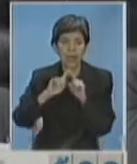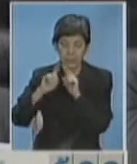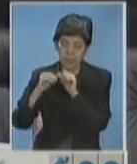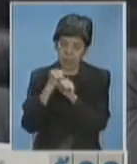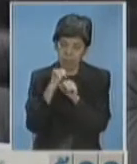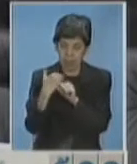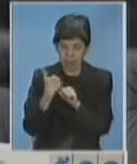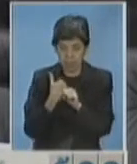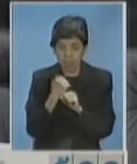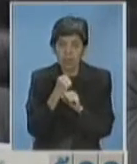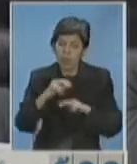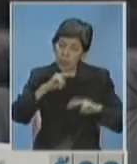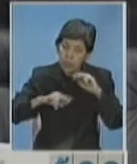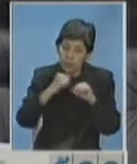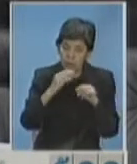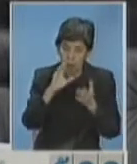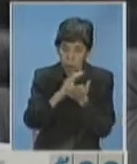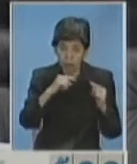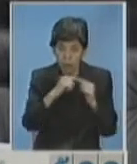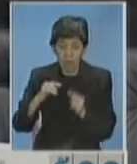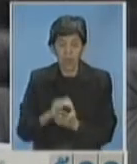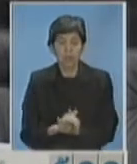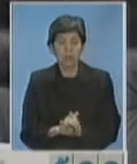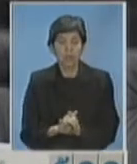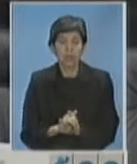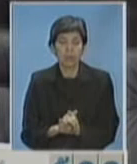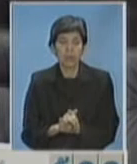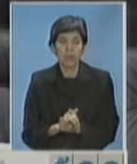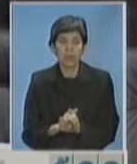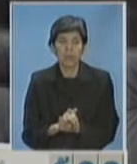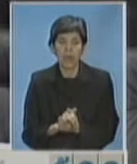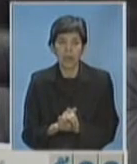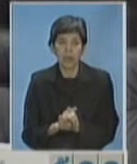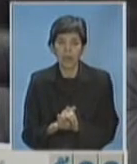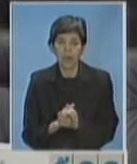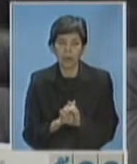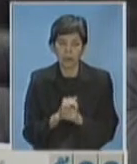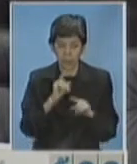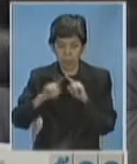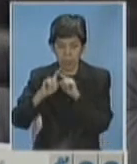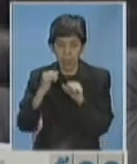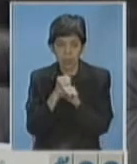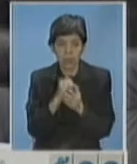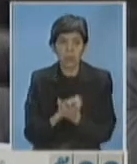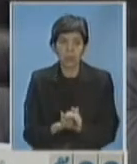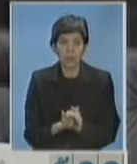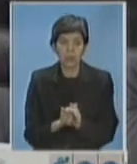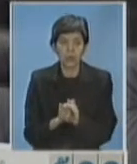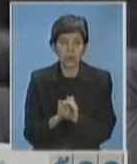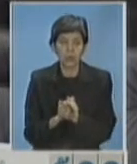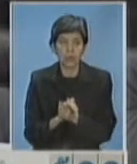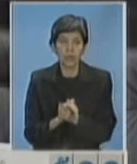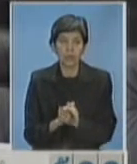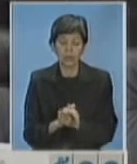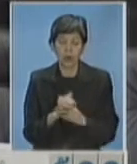ายแล้วก็วิธีพิจารณางบประมาณที่ถูกต้องดิฉันถามกันมาที่การที่นั่งอยู่สิคะว่ามีใครได้พิจารณาเรื่องนี้ไหมมีใครรู้เรื่องกองทุนส่งเสริมจ